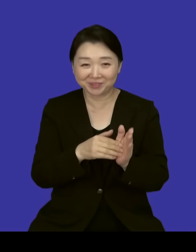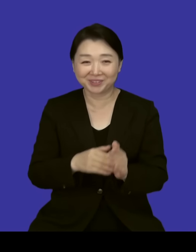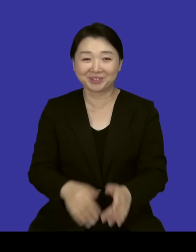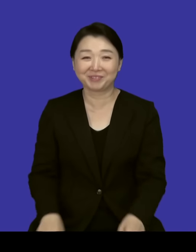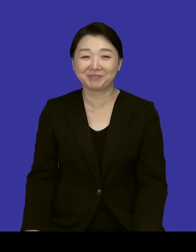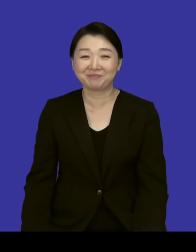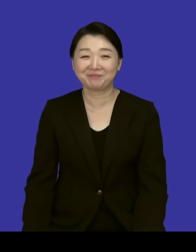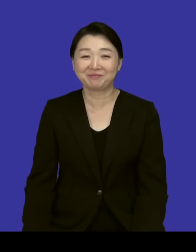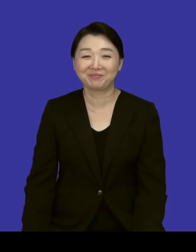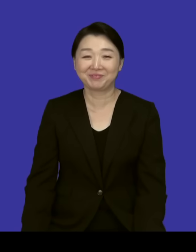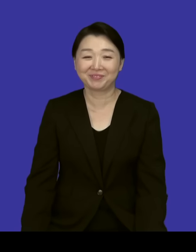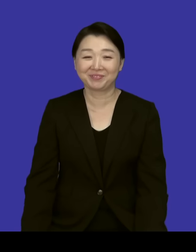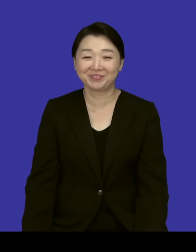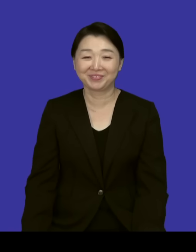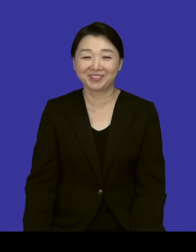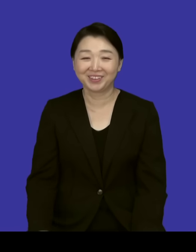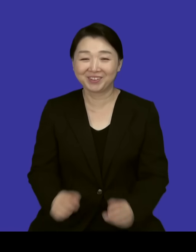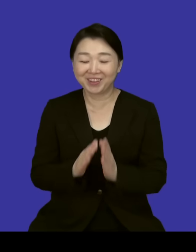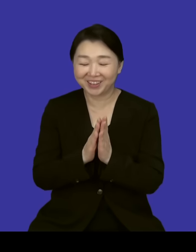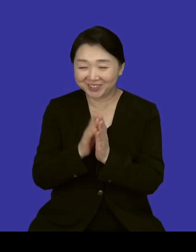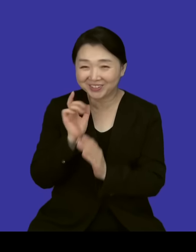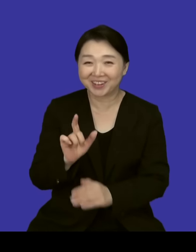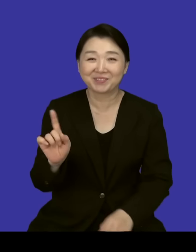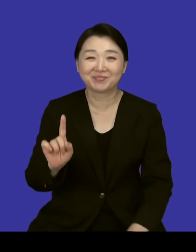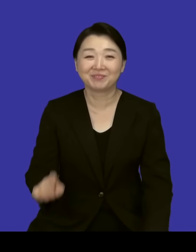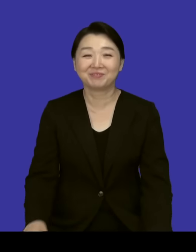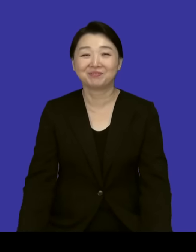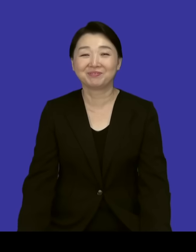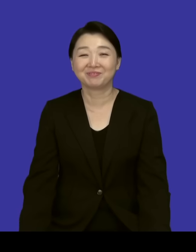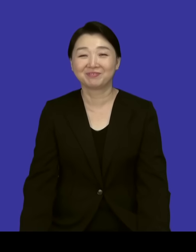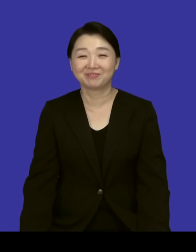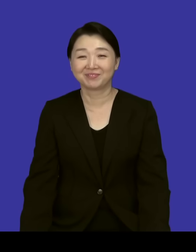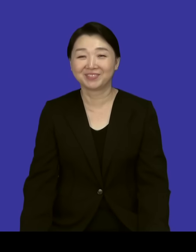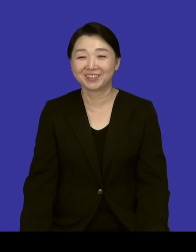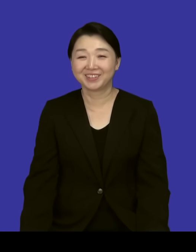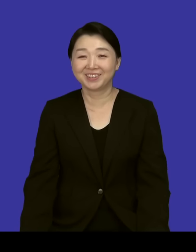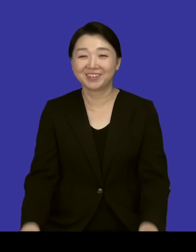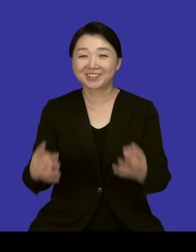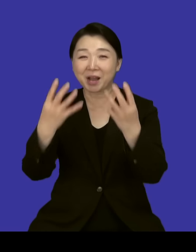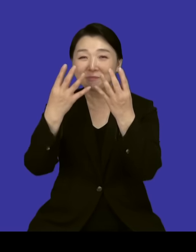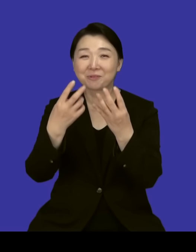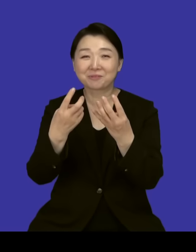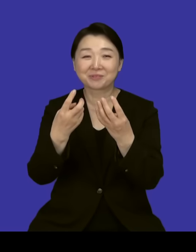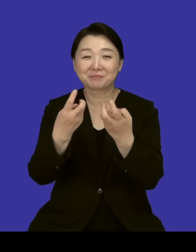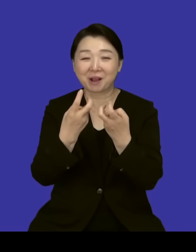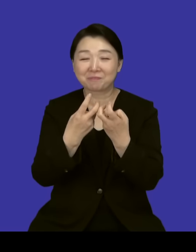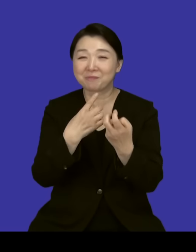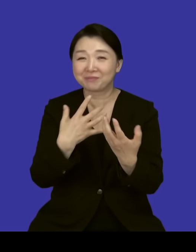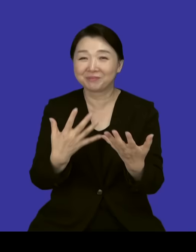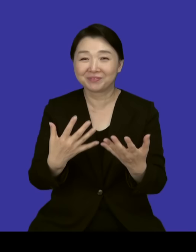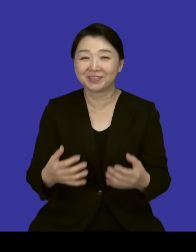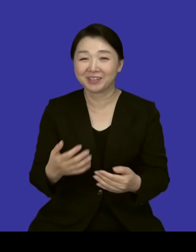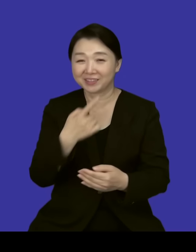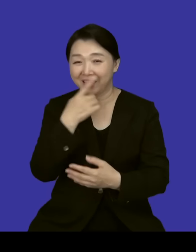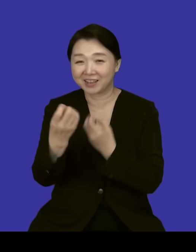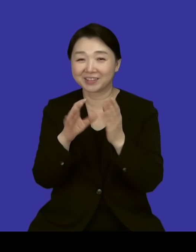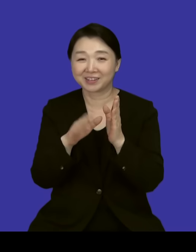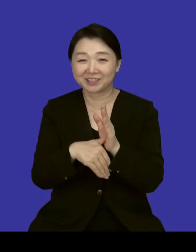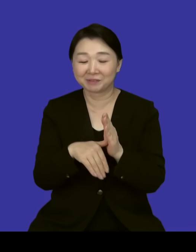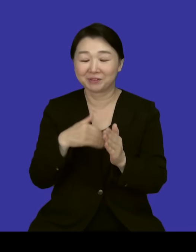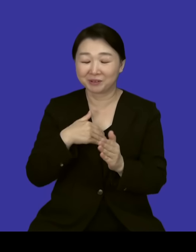그래서 왜 이렇게 기도를 세게 하셨어요? 정말 참. 아니, 그 수밖에 없는 거죠. 제가 이 간정을 할 때마다